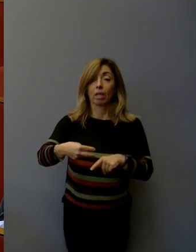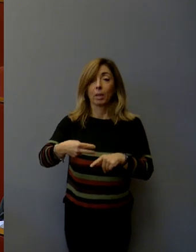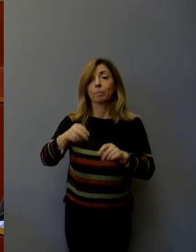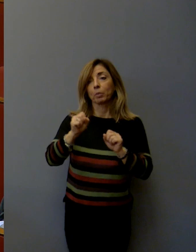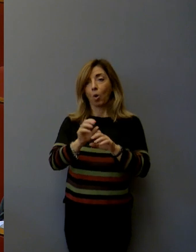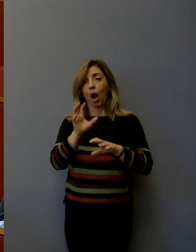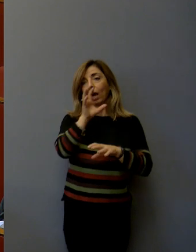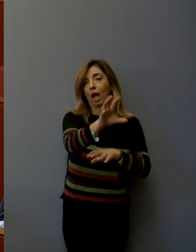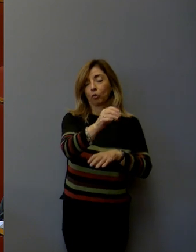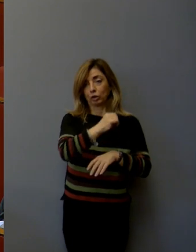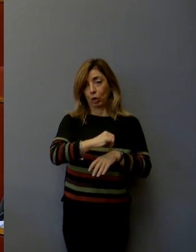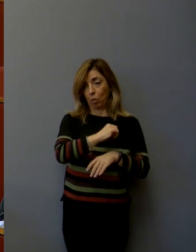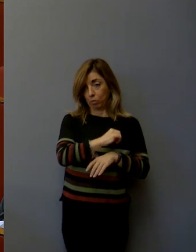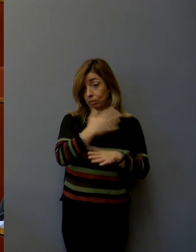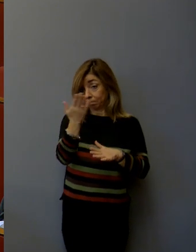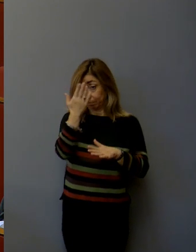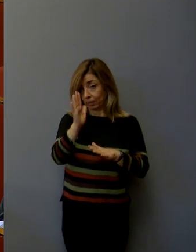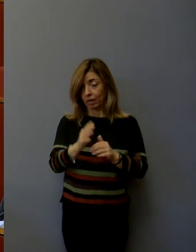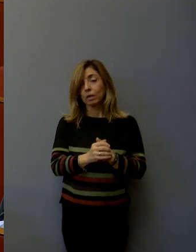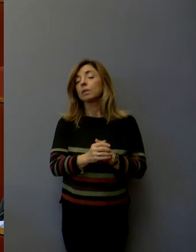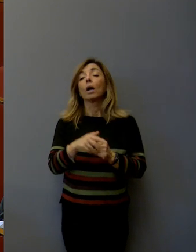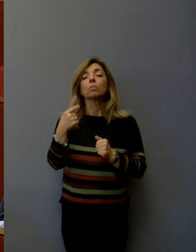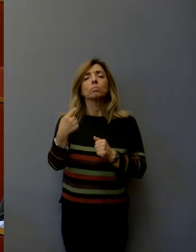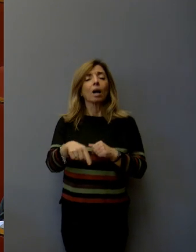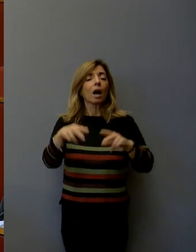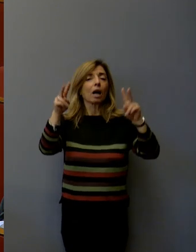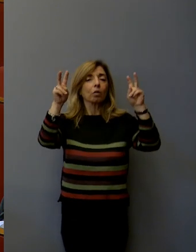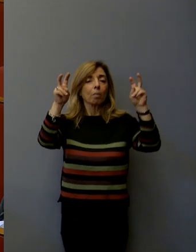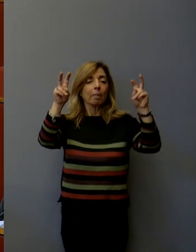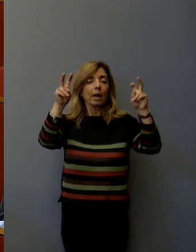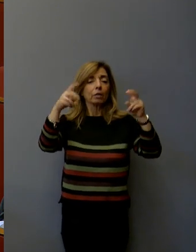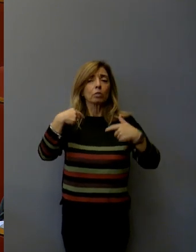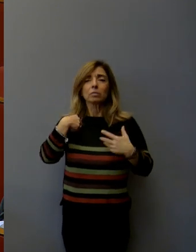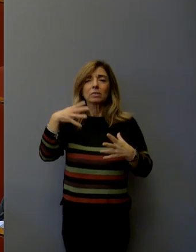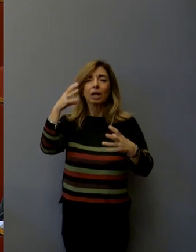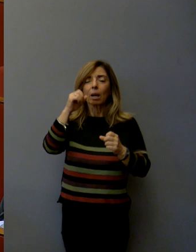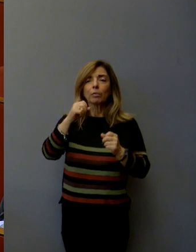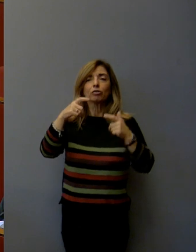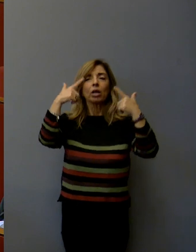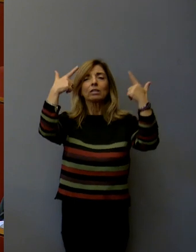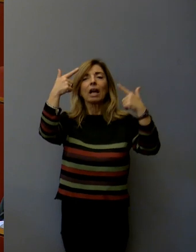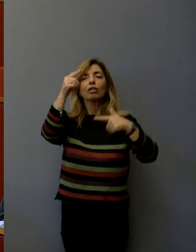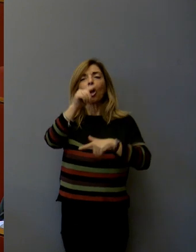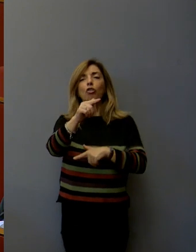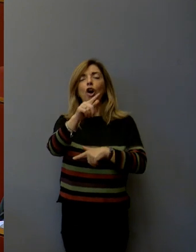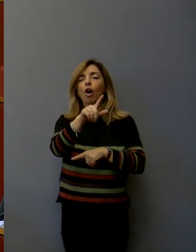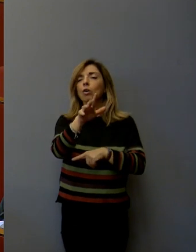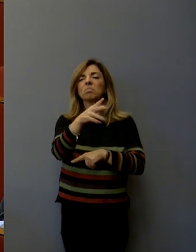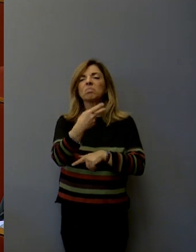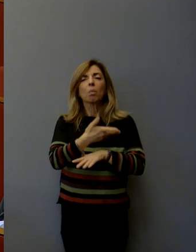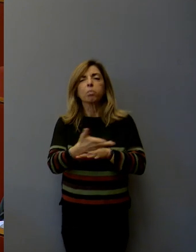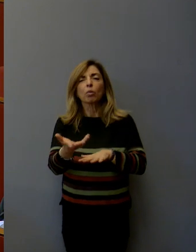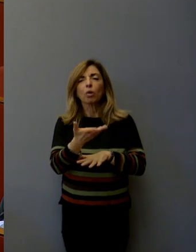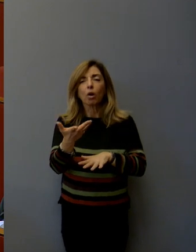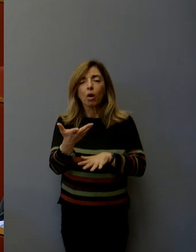Allora siamo di nuovo sullo stesso argomento non si capisce San Teodoro che cosa abbia di brutto per cui non ci si possa mettere un